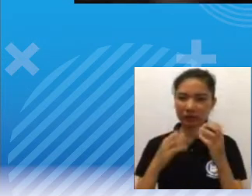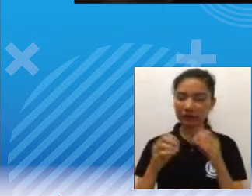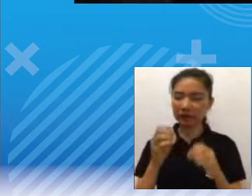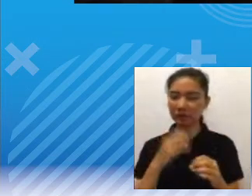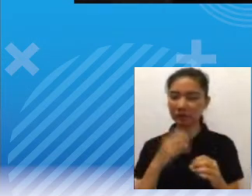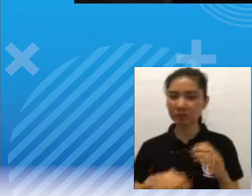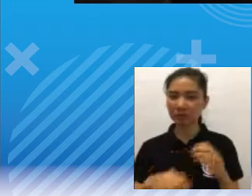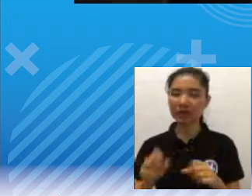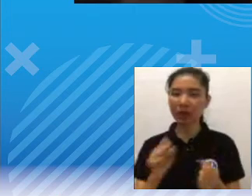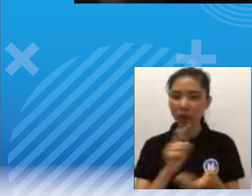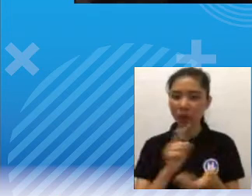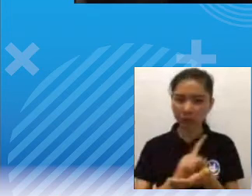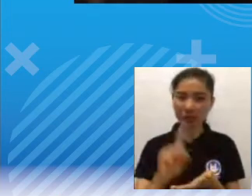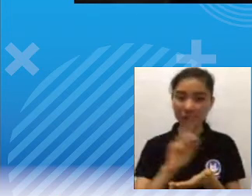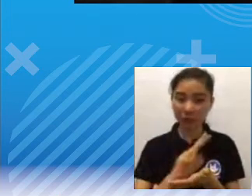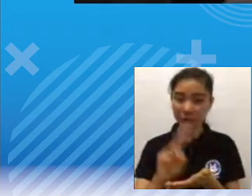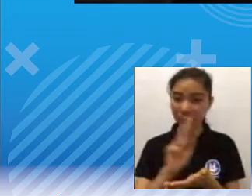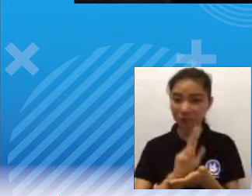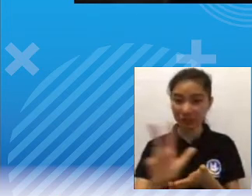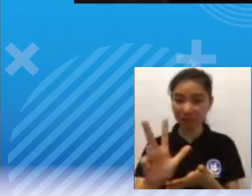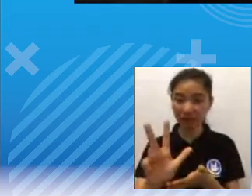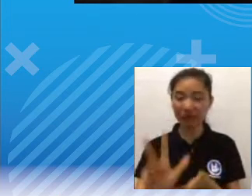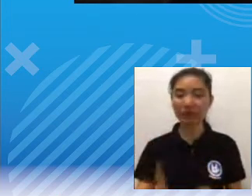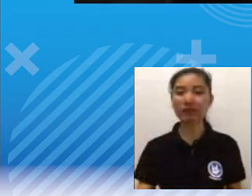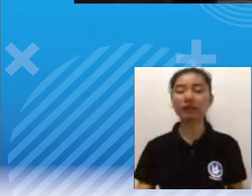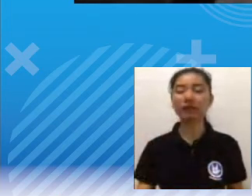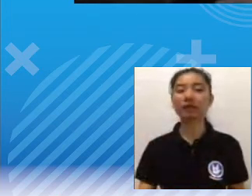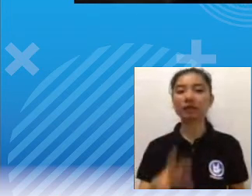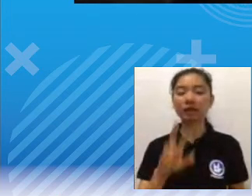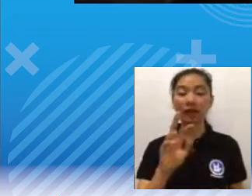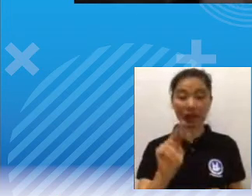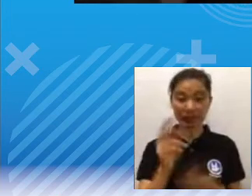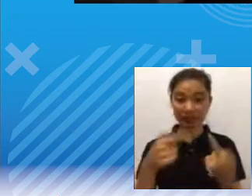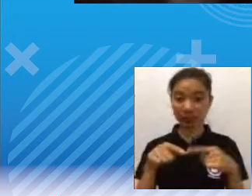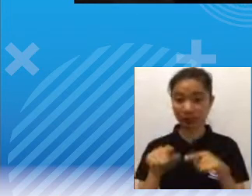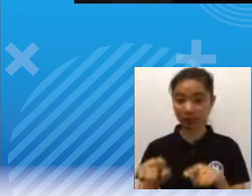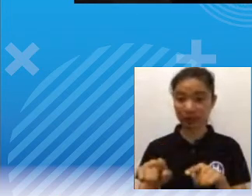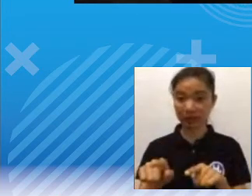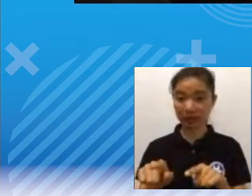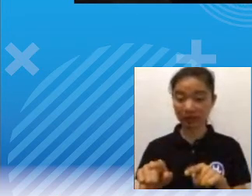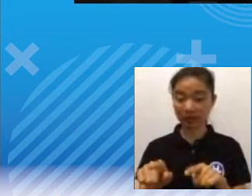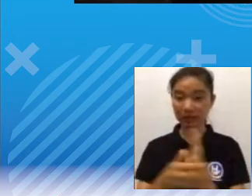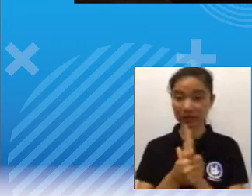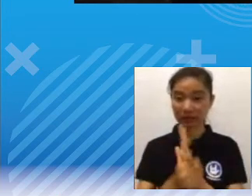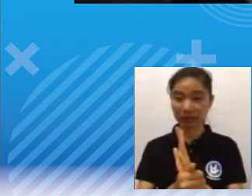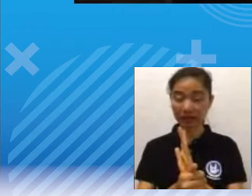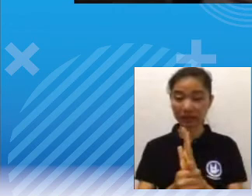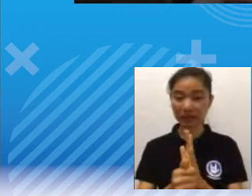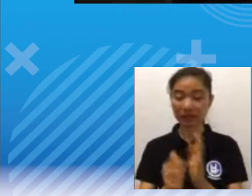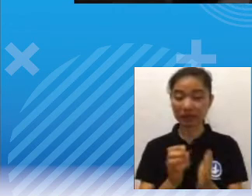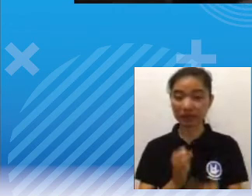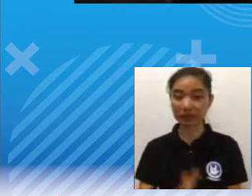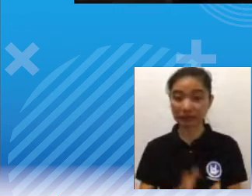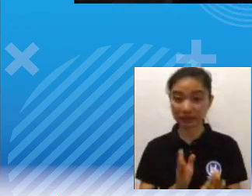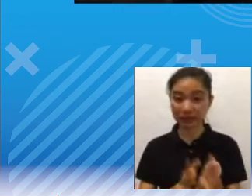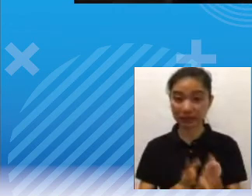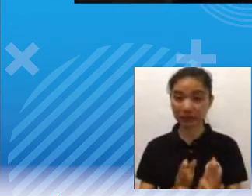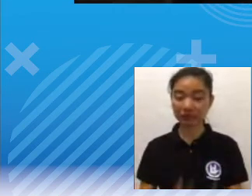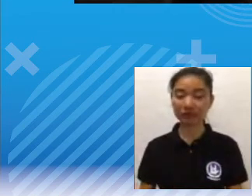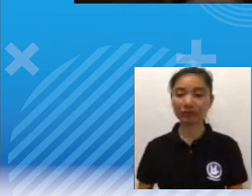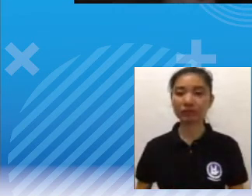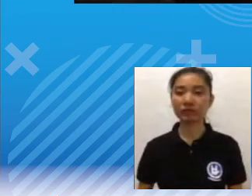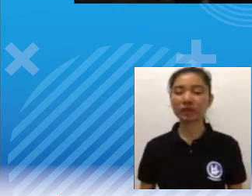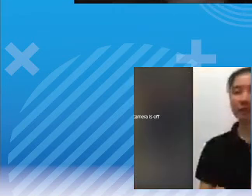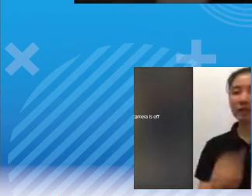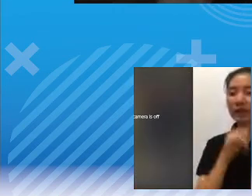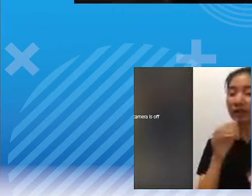end, more than 3 weeks, kumonsulta ka na. Pag hindi mo na naaalagaan yung sarili mo, wala ka ng energy,